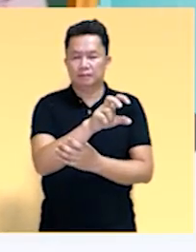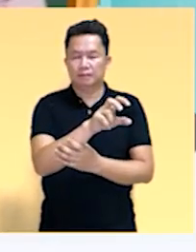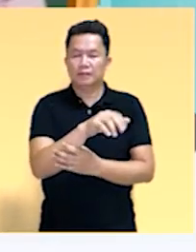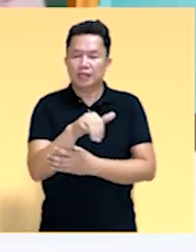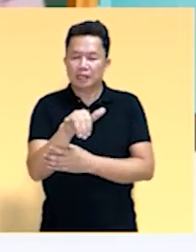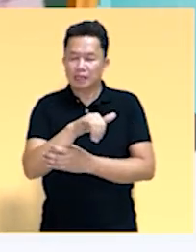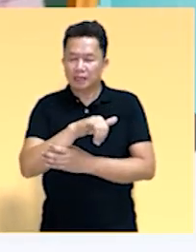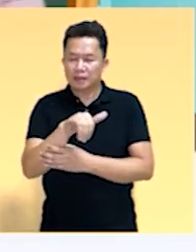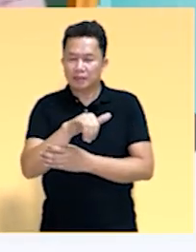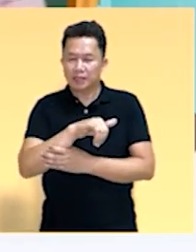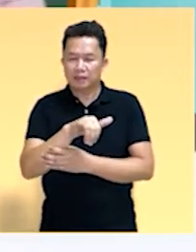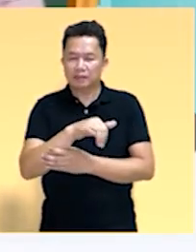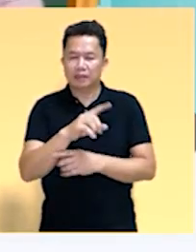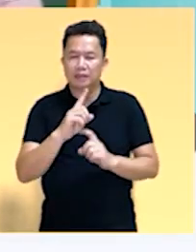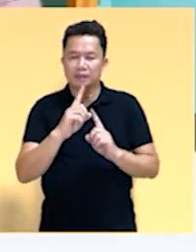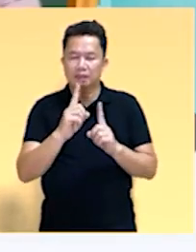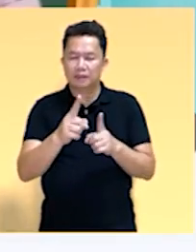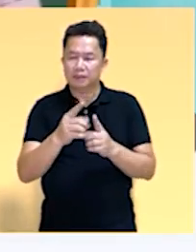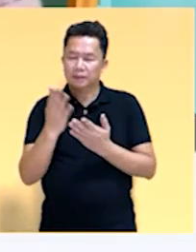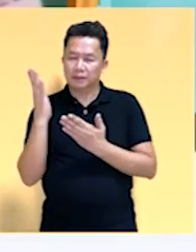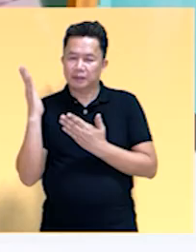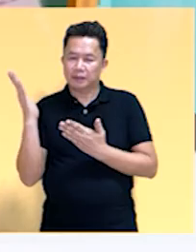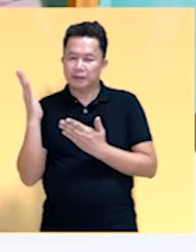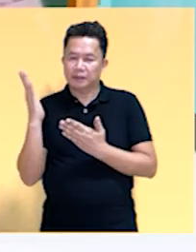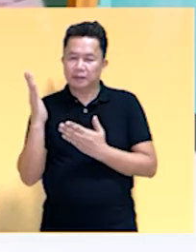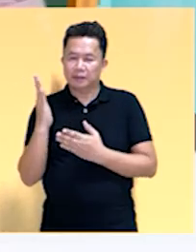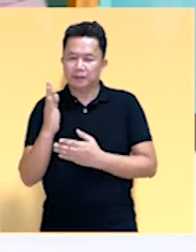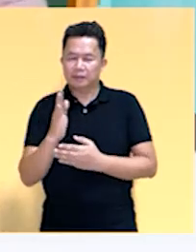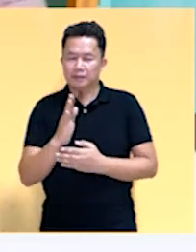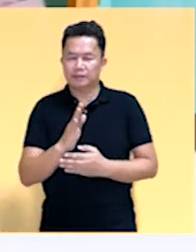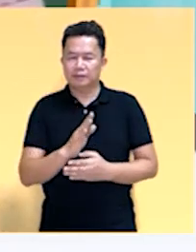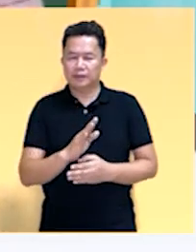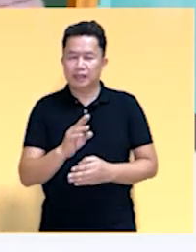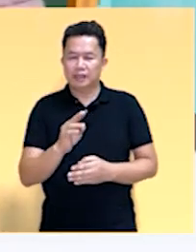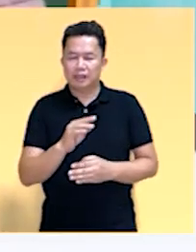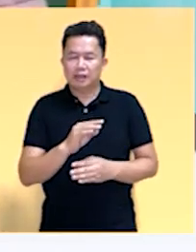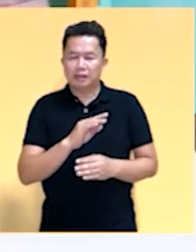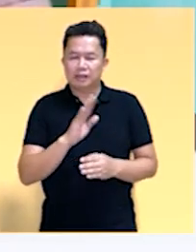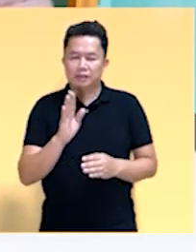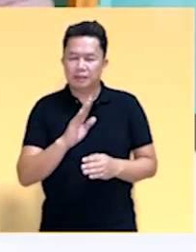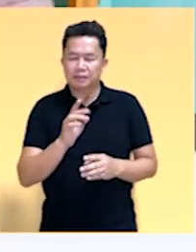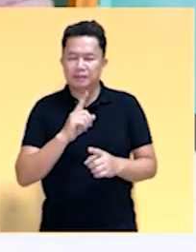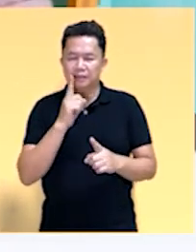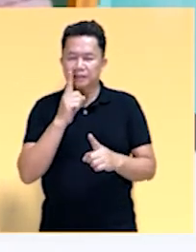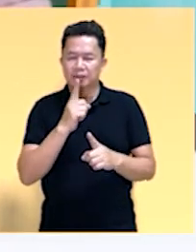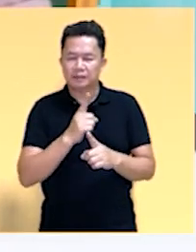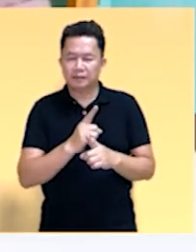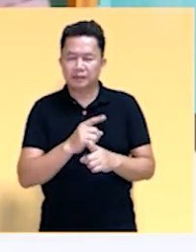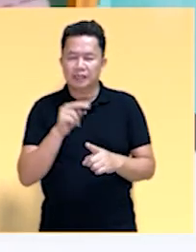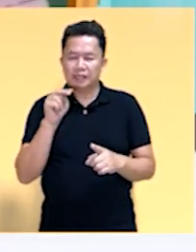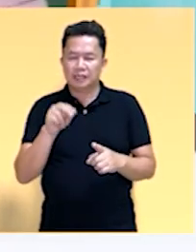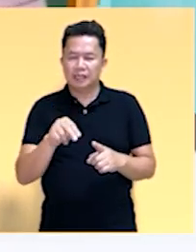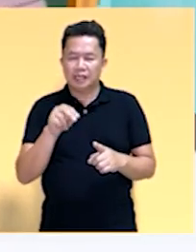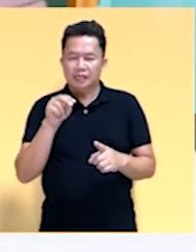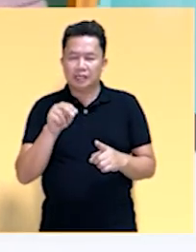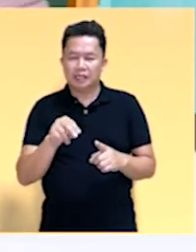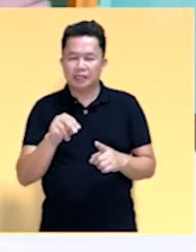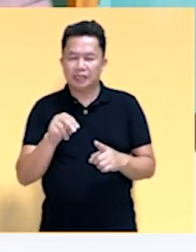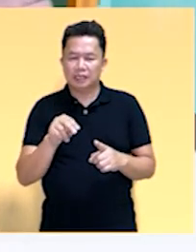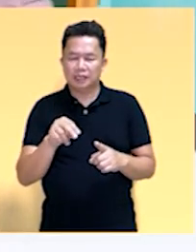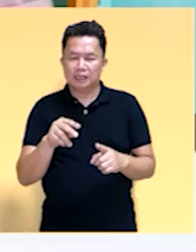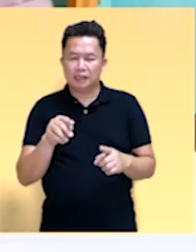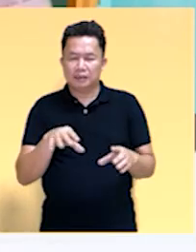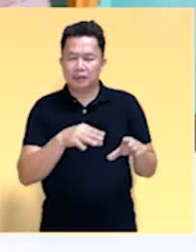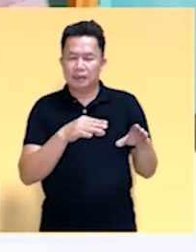1,713. Ito rin ba ang nakuha niyong sagot? Huwag niyo munang iwas to dahil kailangan natin gawin ang fourth